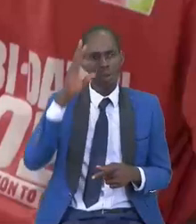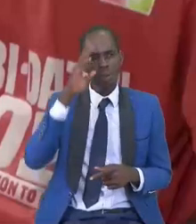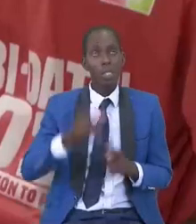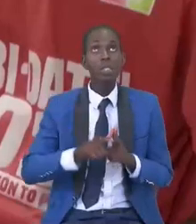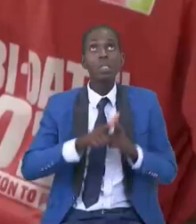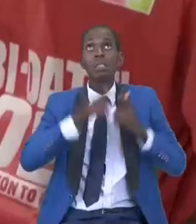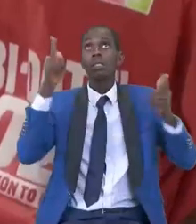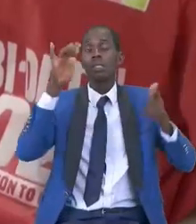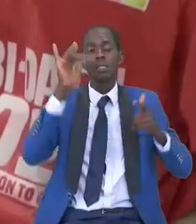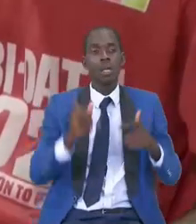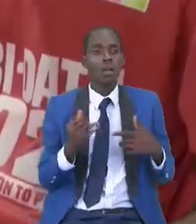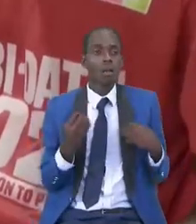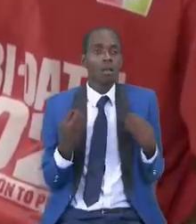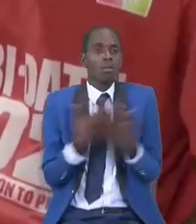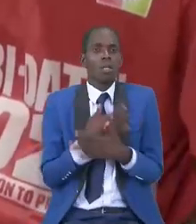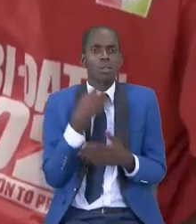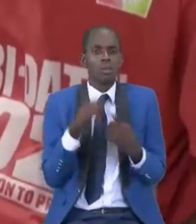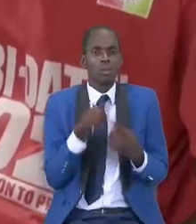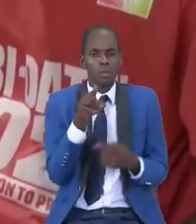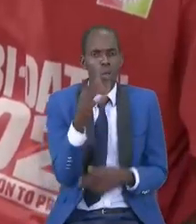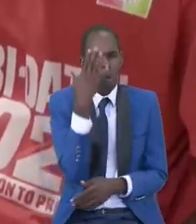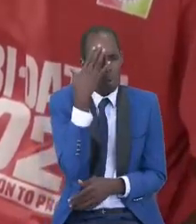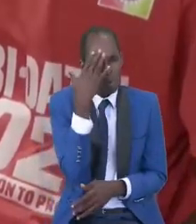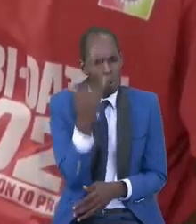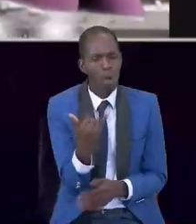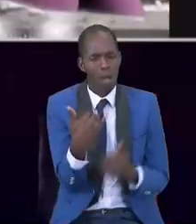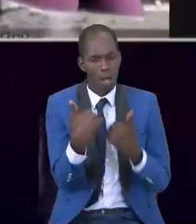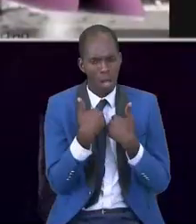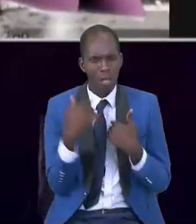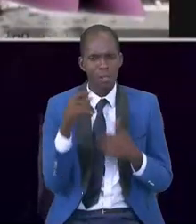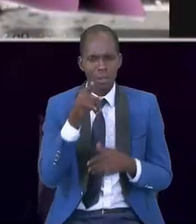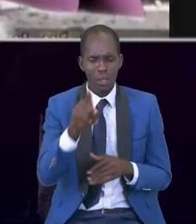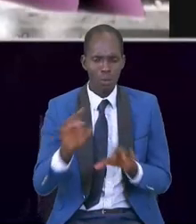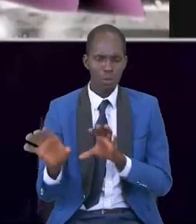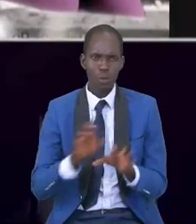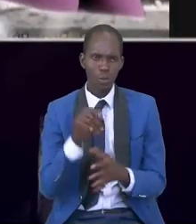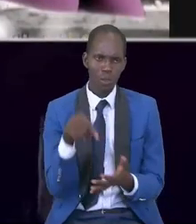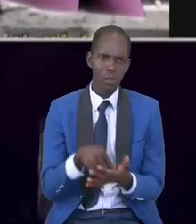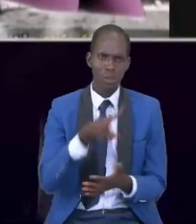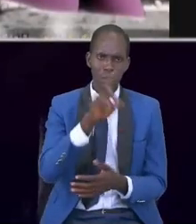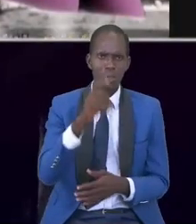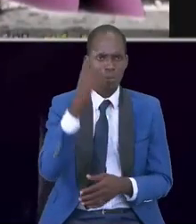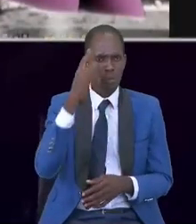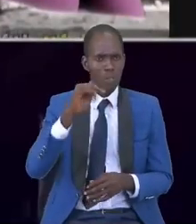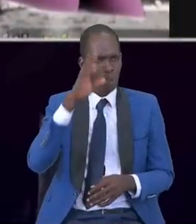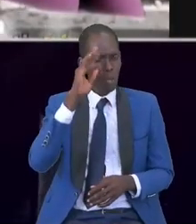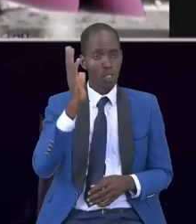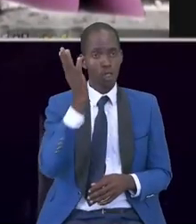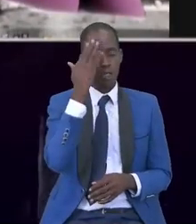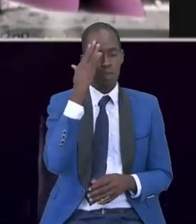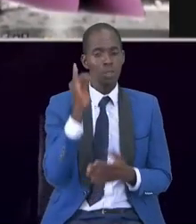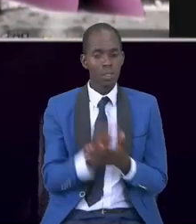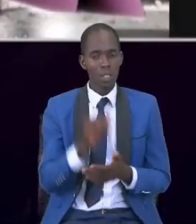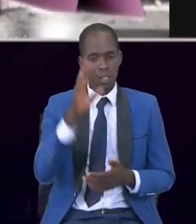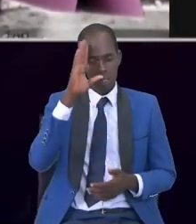dirent, pourquoi as-tu fait cela? Car ces hommes savaient qu'il fuyait loin de la face